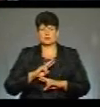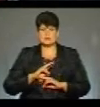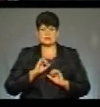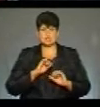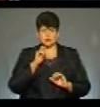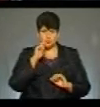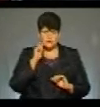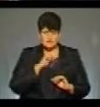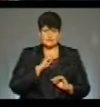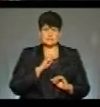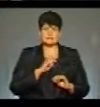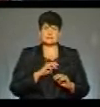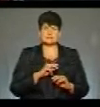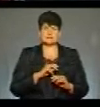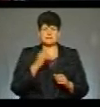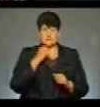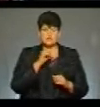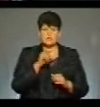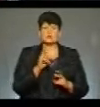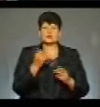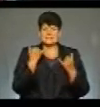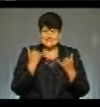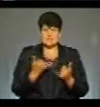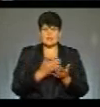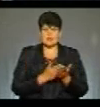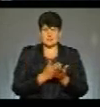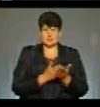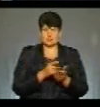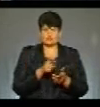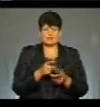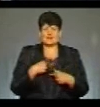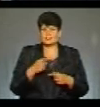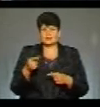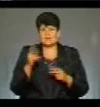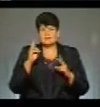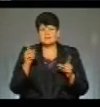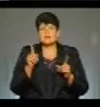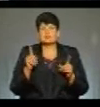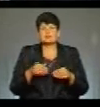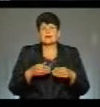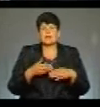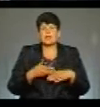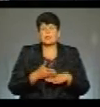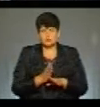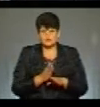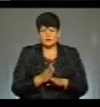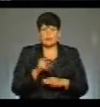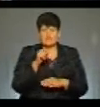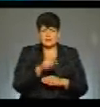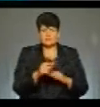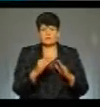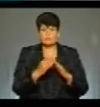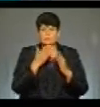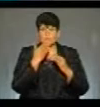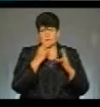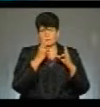Україну, завдячуючи тим, які зараз служать, наші тернополяни не знають, що таке розруха, у їхній день не прийшла біда.